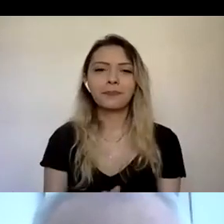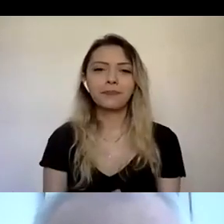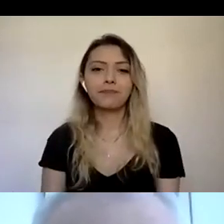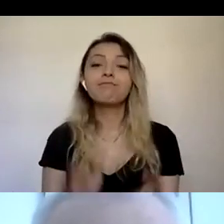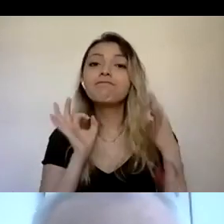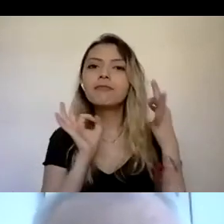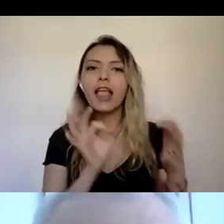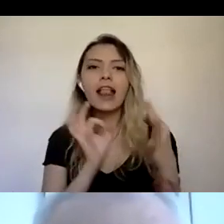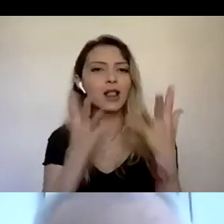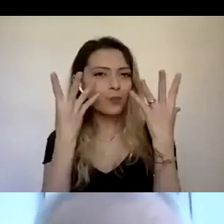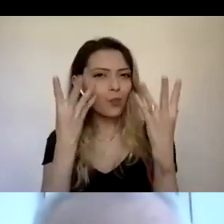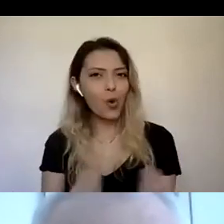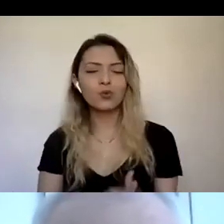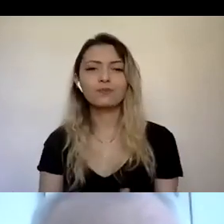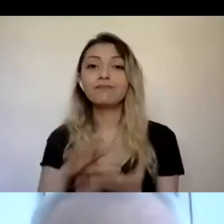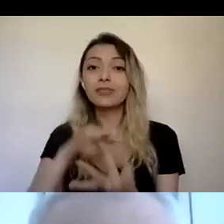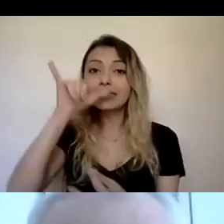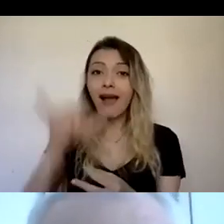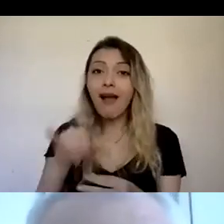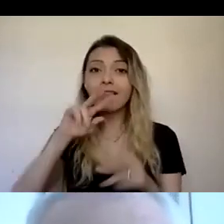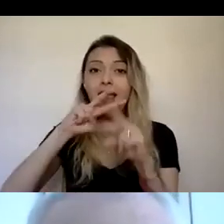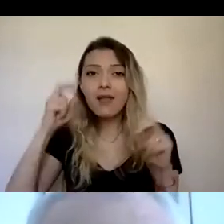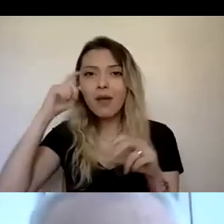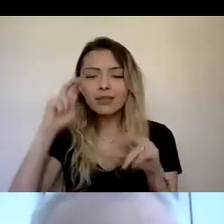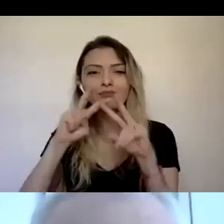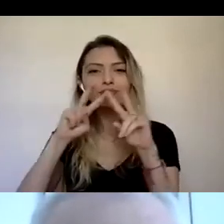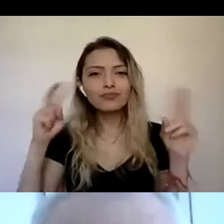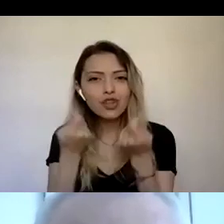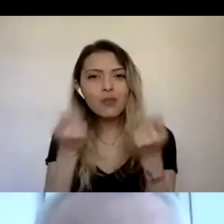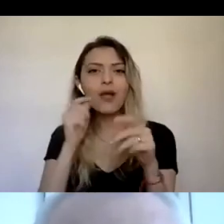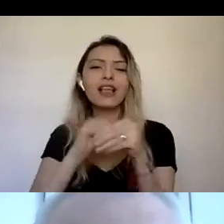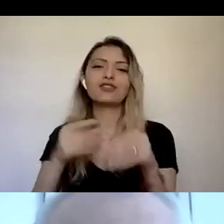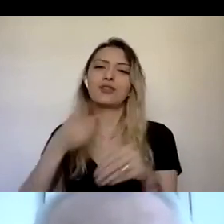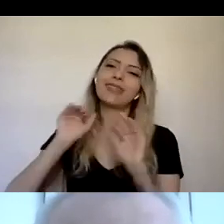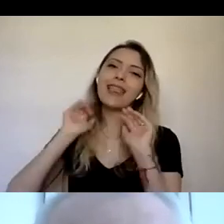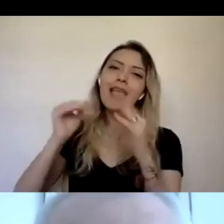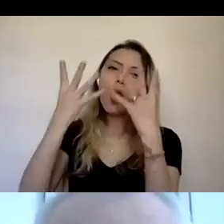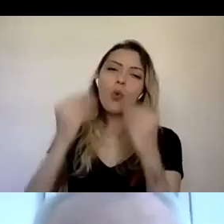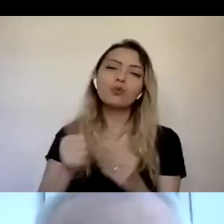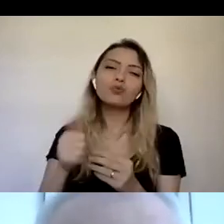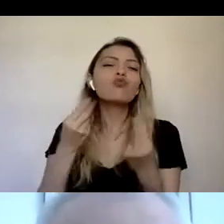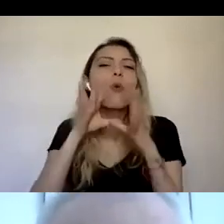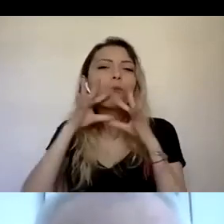iletişimde kalalım. İnsan hakları izleme çalışmalarınıza destek olmaktan büyük bir mutluluk duyacağız.